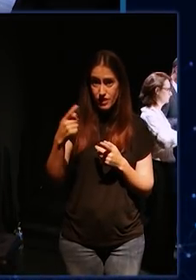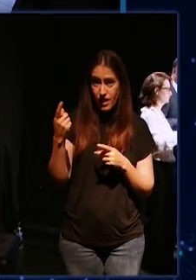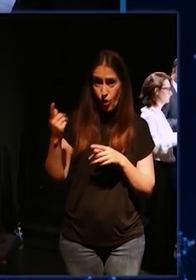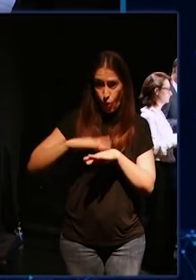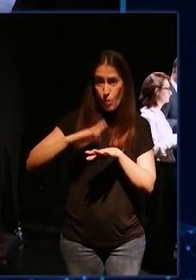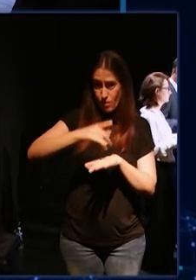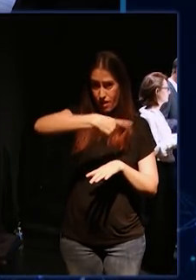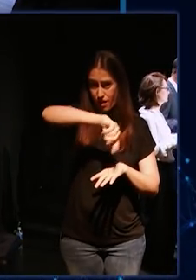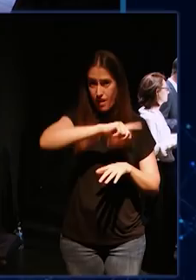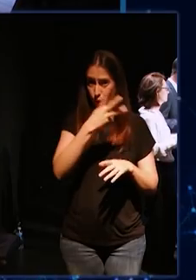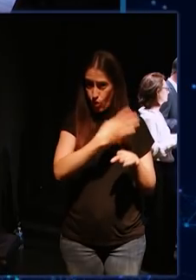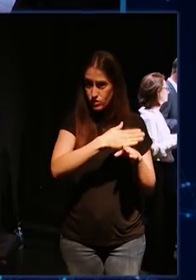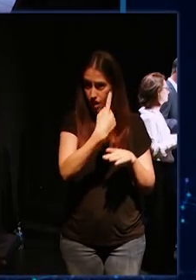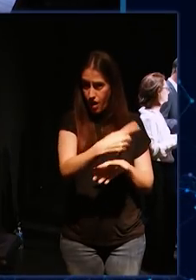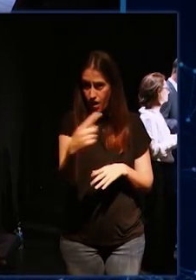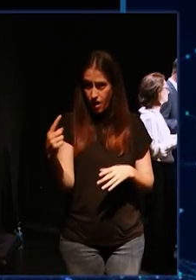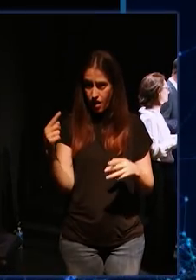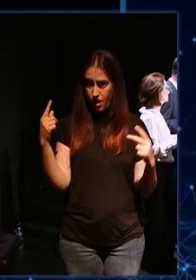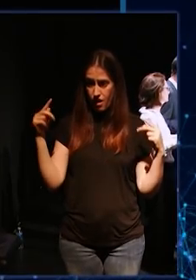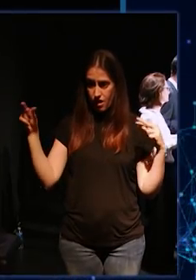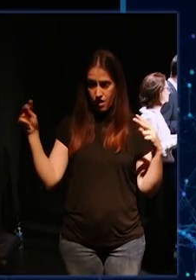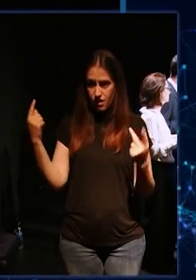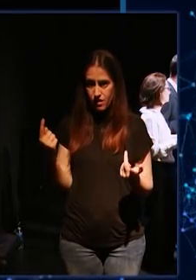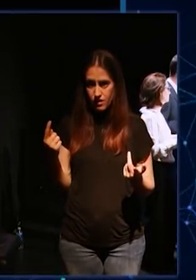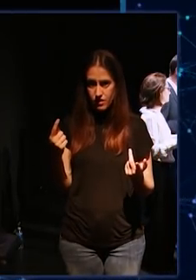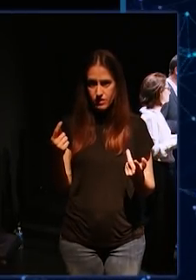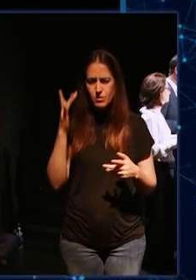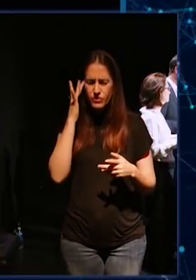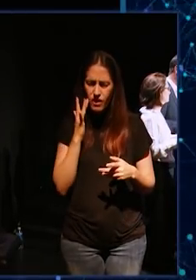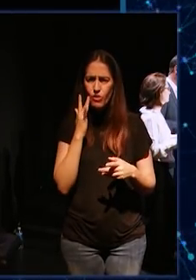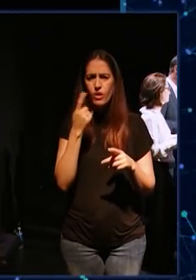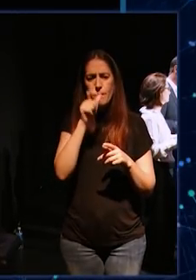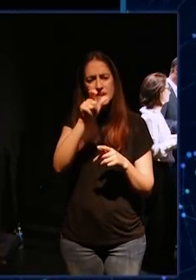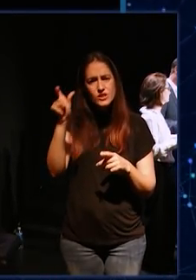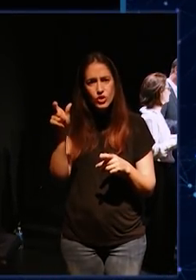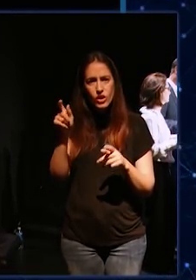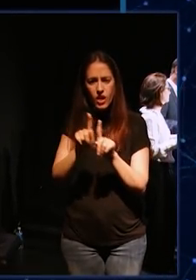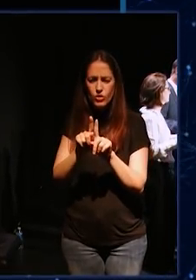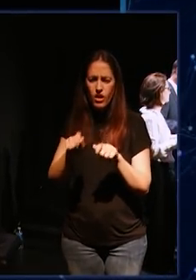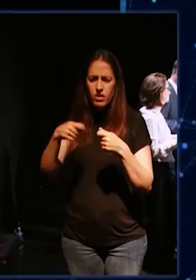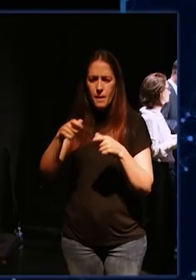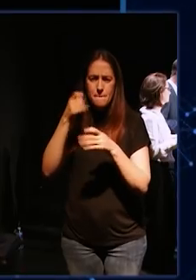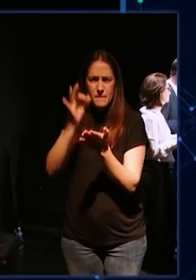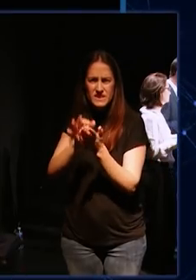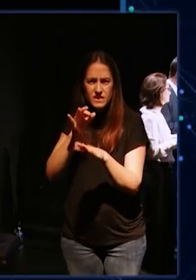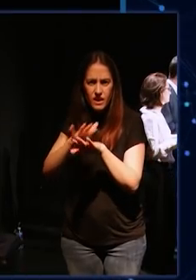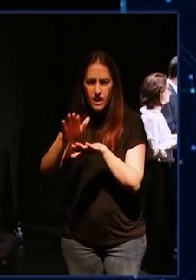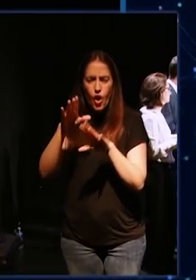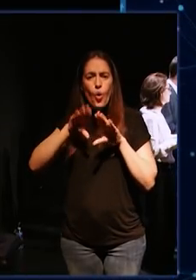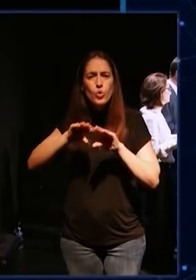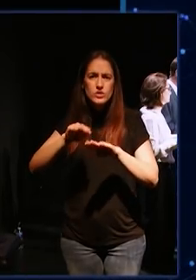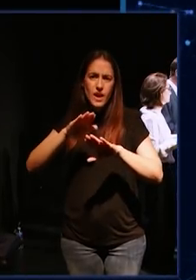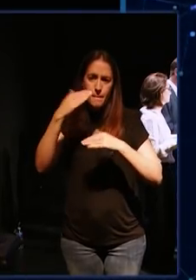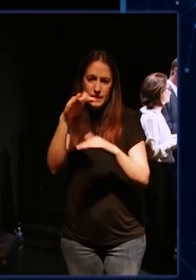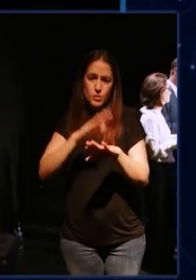provocat. Això per una banda. Per una altra banda, o sigui que sisplau, prou de criminalitzar les persones que ocupen vivendes per poder-hi viure. D'altra